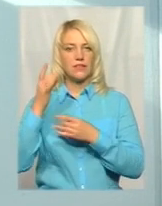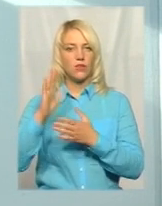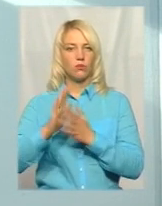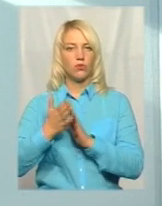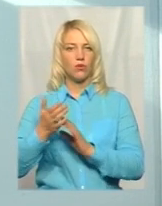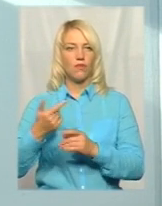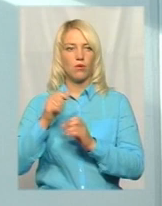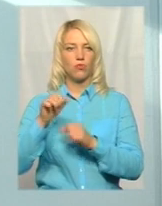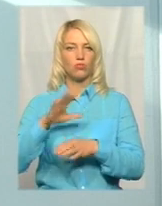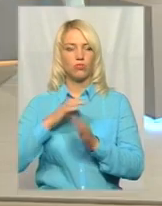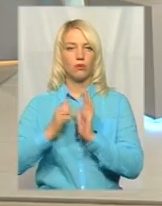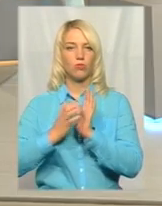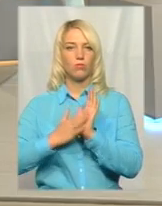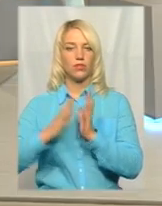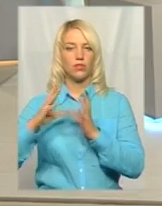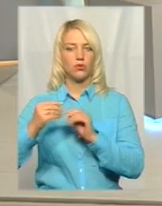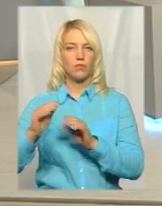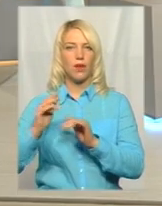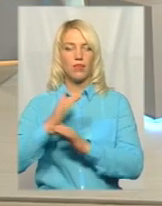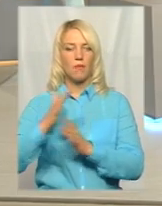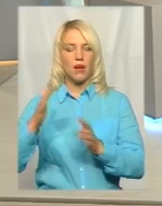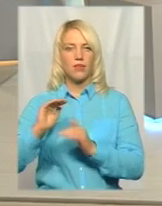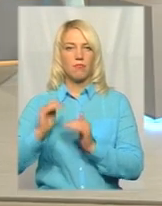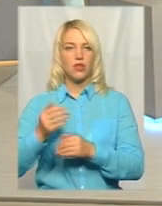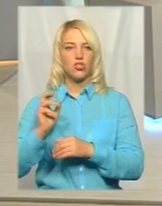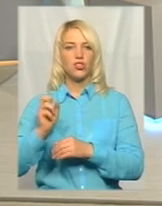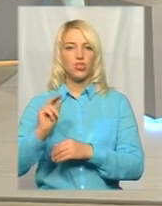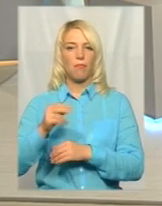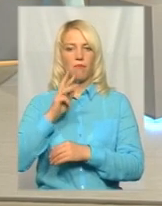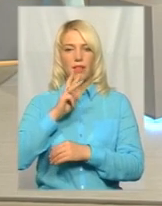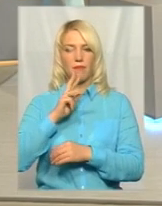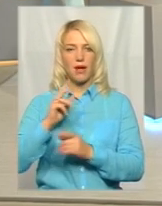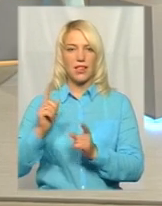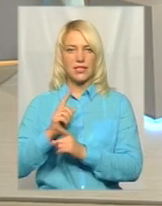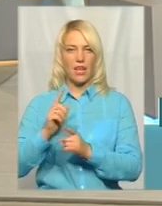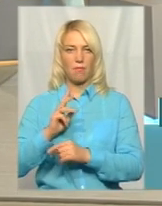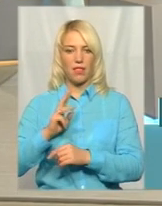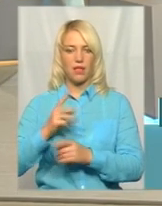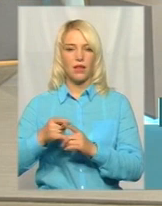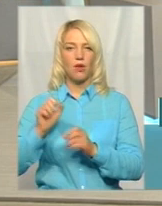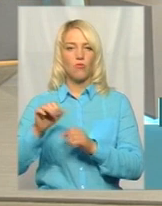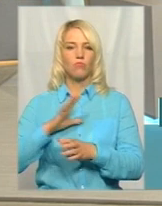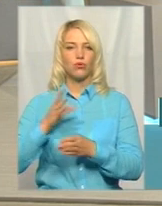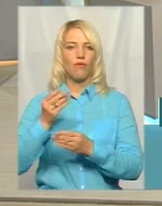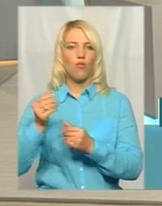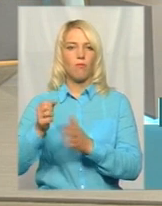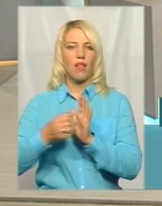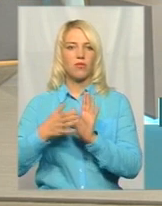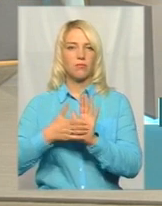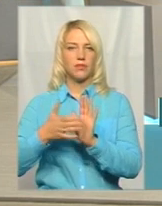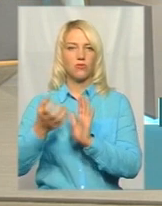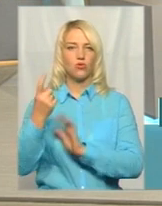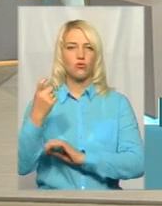договорі може бути прописана сума набагато менша, ніж мінімальна заробітна плата. Тобто, здебільшого, більшого може бути формально там навіть і 100 гривень